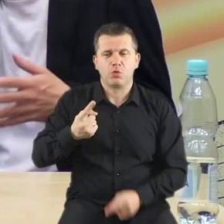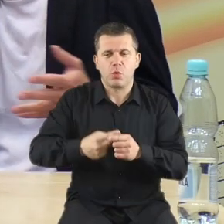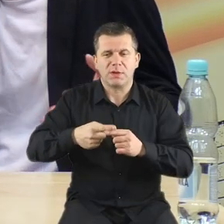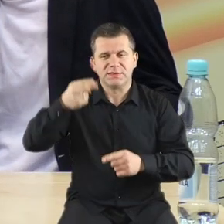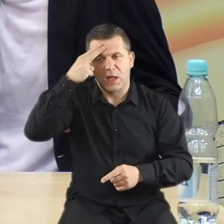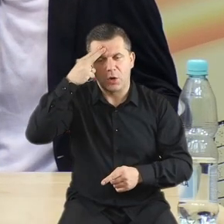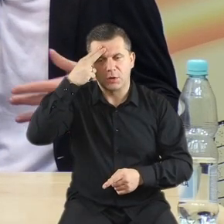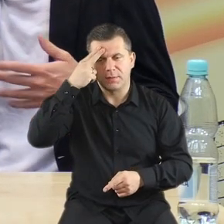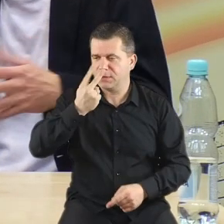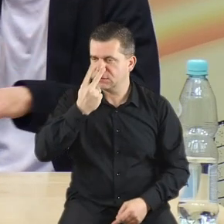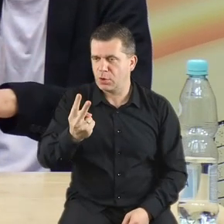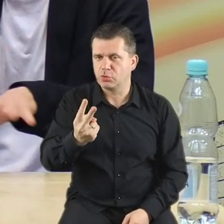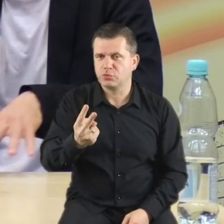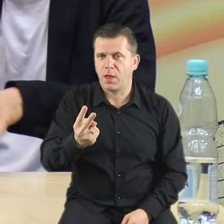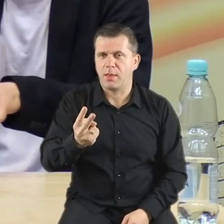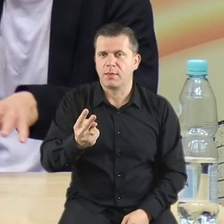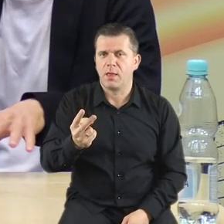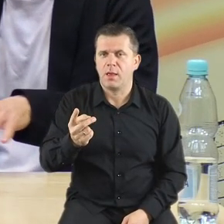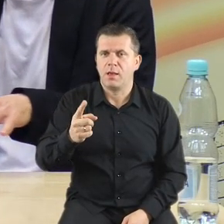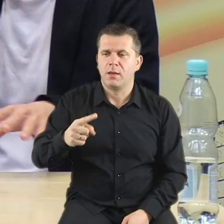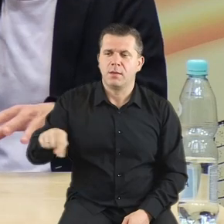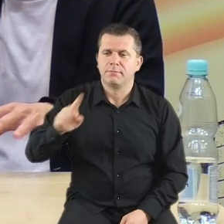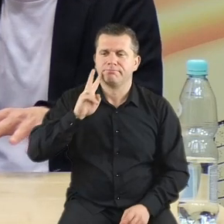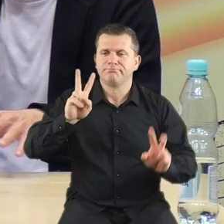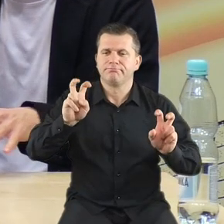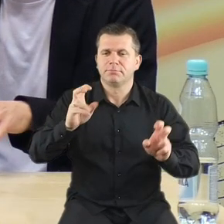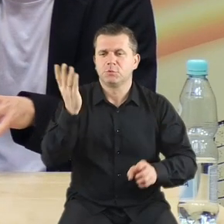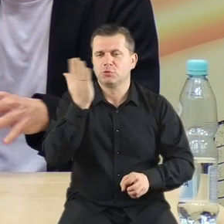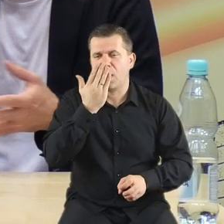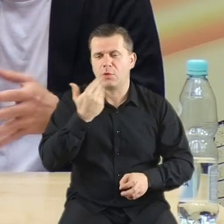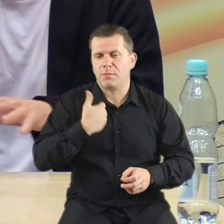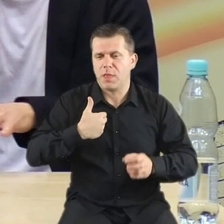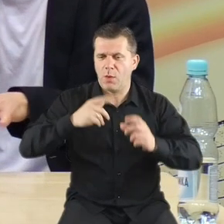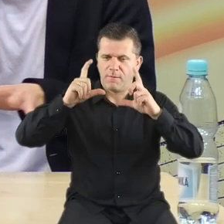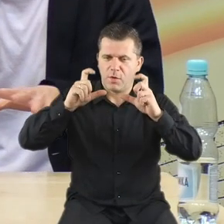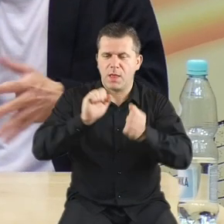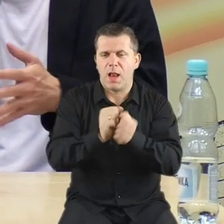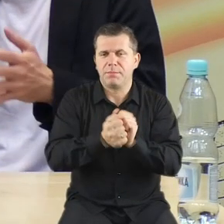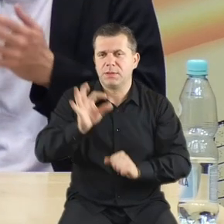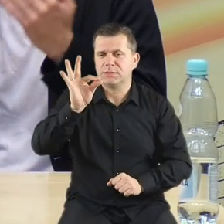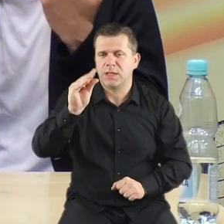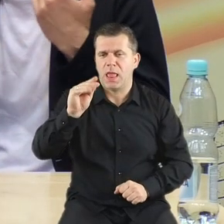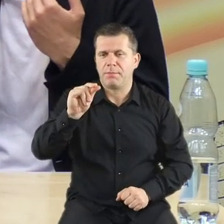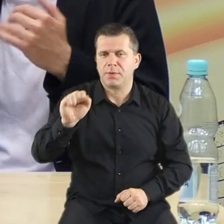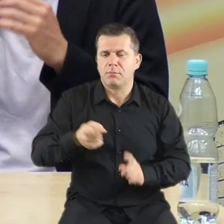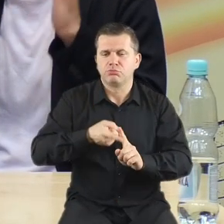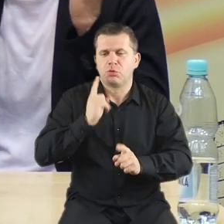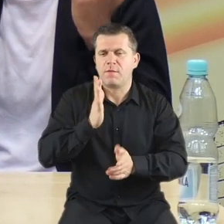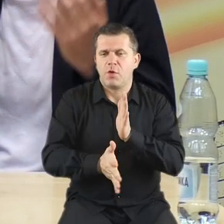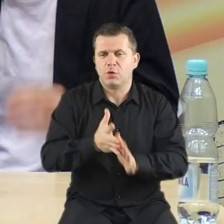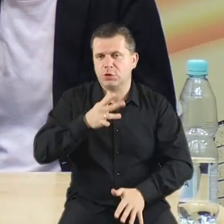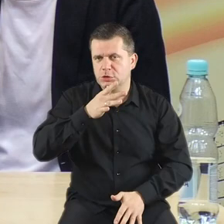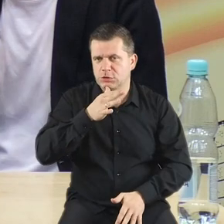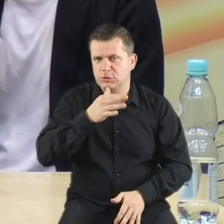na jakieś takie, powiedzmy, czarno-biała czy sepiowa fotografia i ci przedwojenni polscy Żydzi z